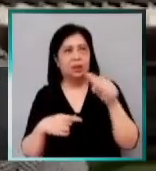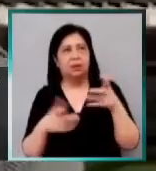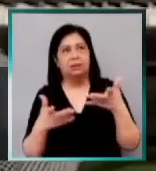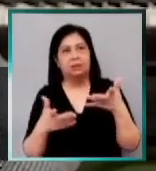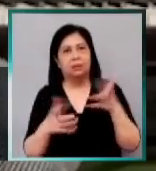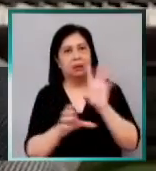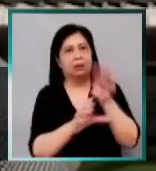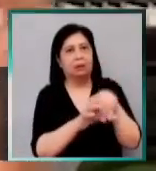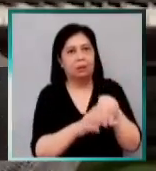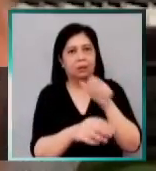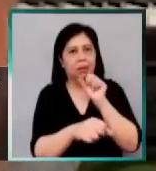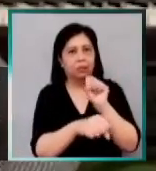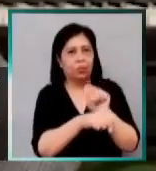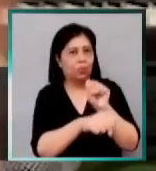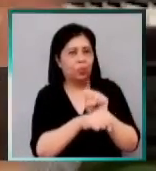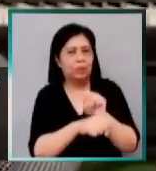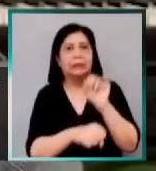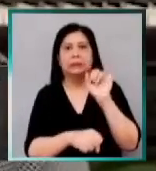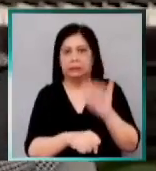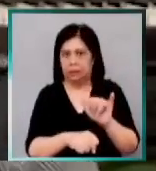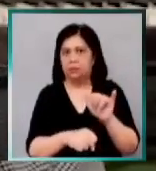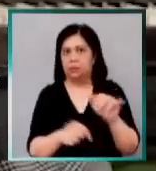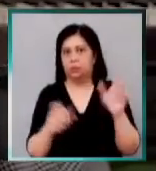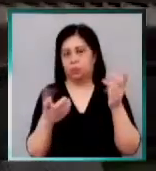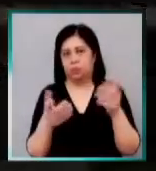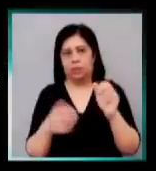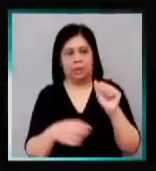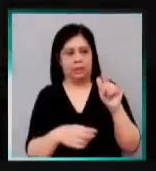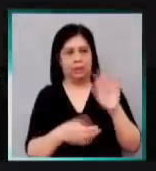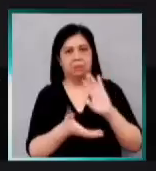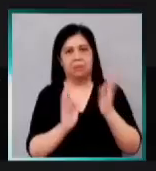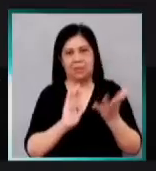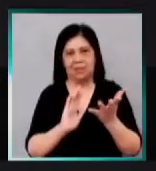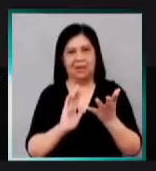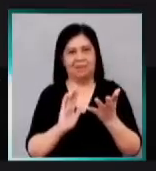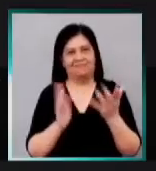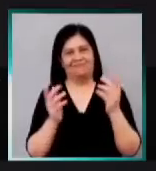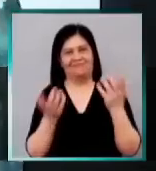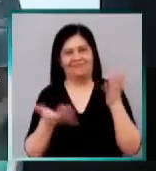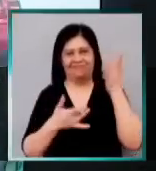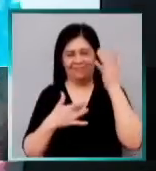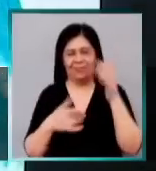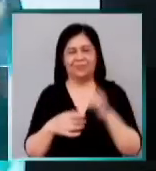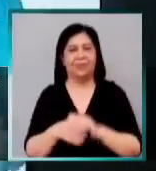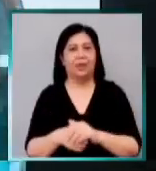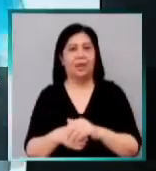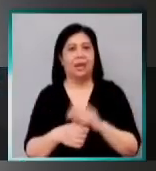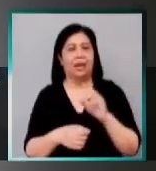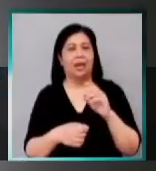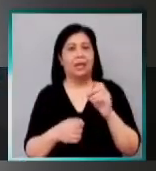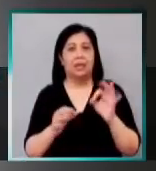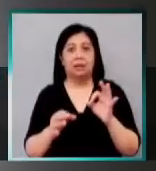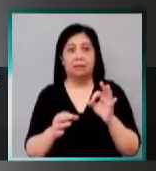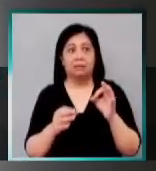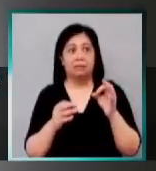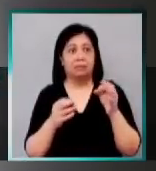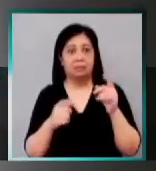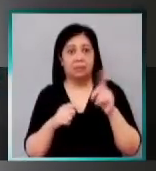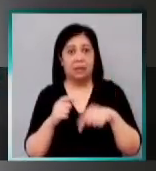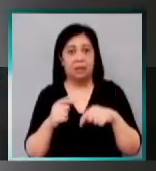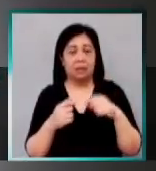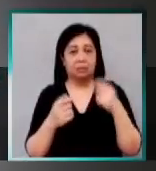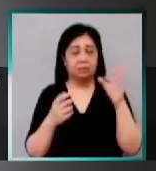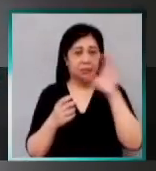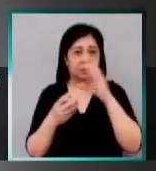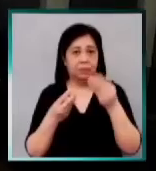nakakagawa, then that's the thing that anxiety becomes a disorder. Pag ganyan o kung di kayang maibsa ng pagkabalisa ng mga